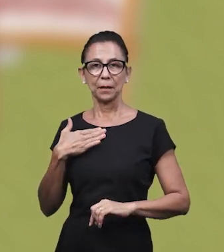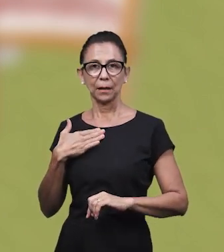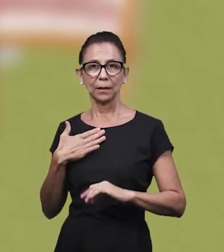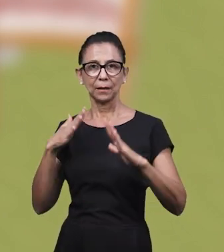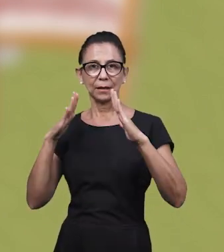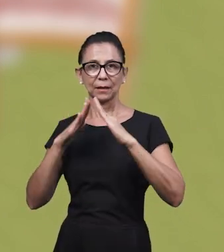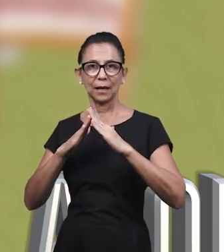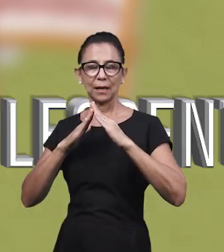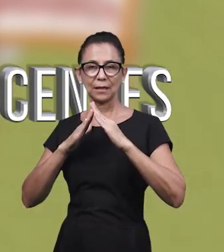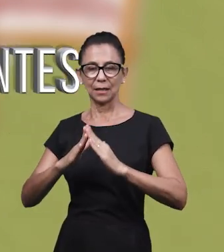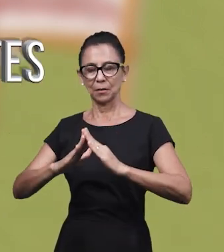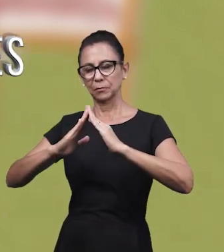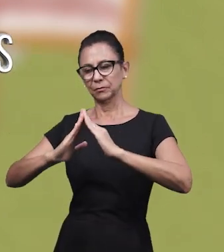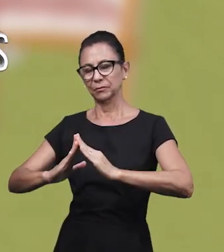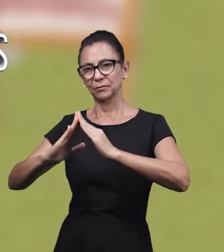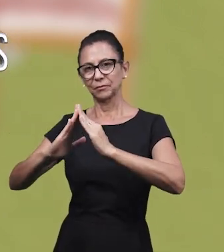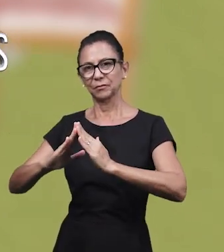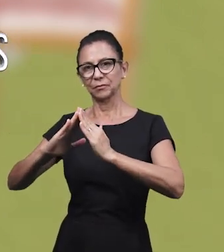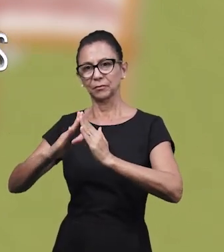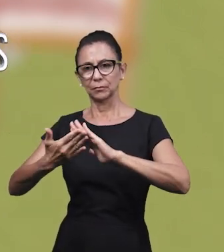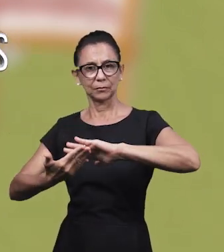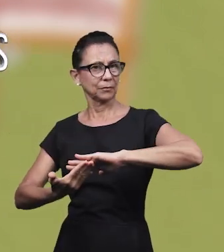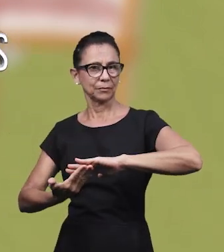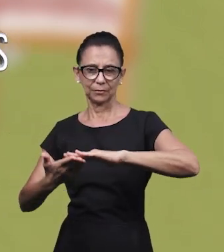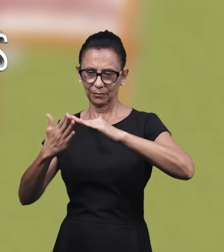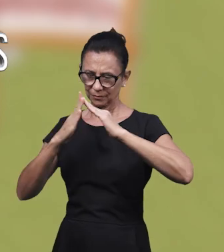Minha casa firme está.